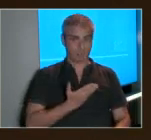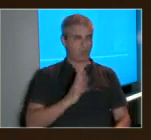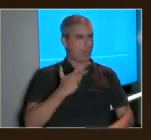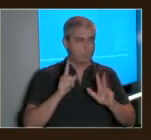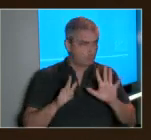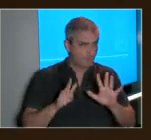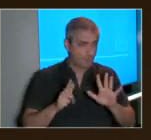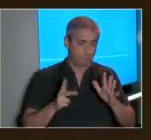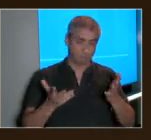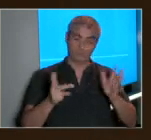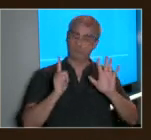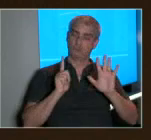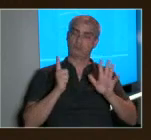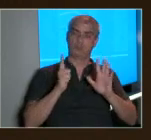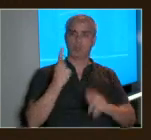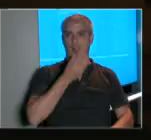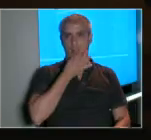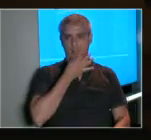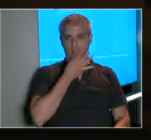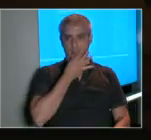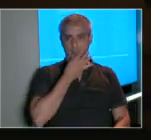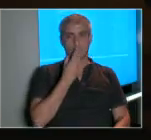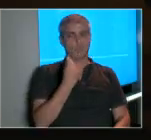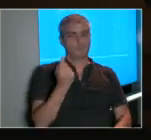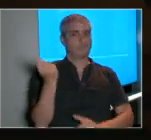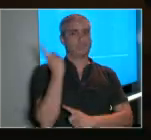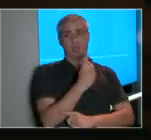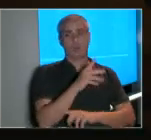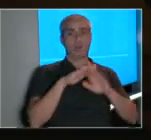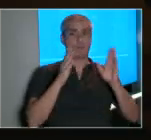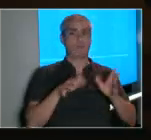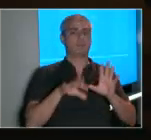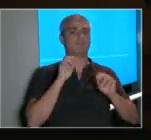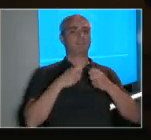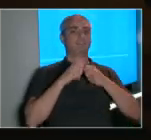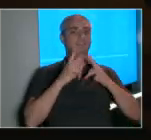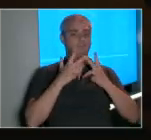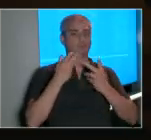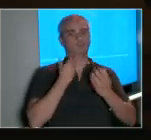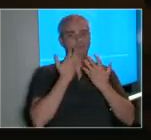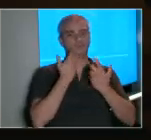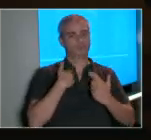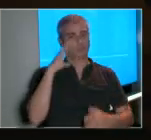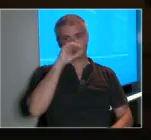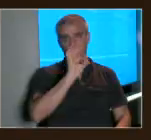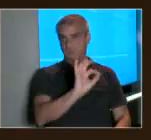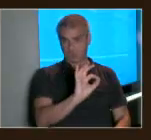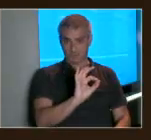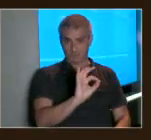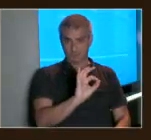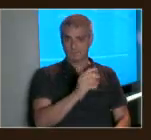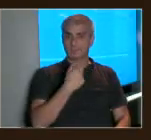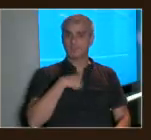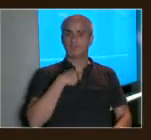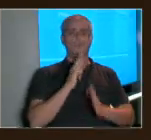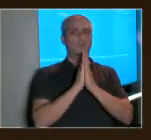למה 7? 7 דקות להרצאה. עוד מעט יעלו כאן לבמה נבחרי ציבור שישתפו אותנו בהשקפת עולמם.